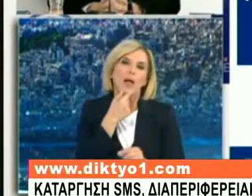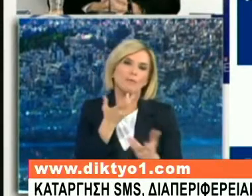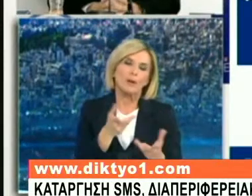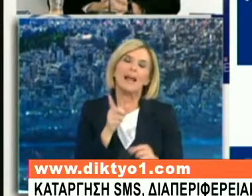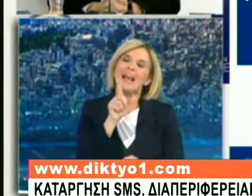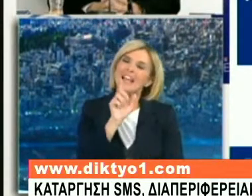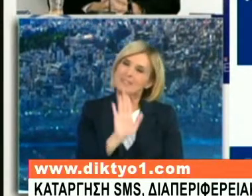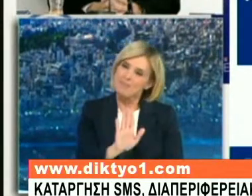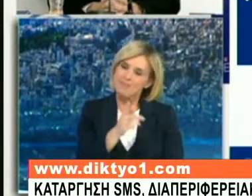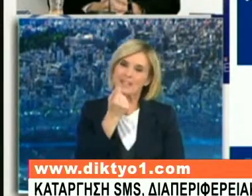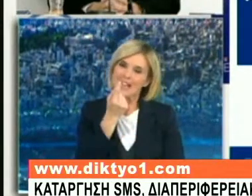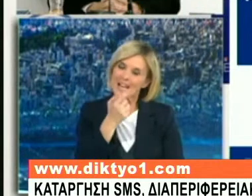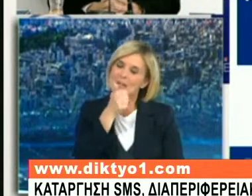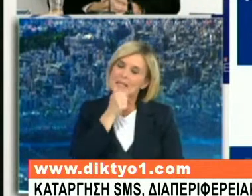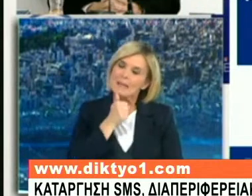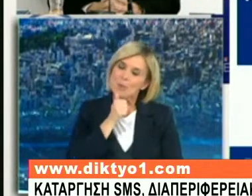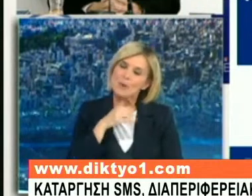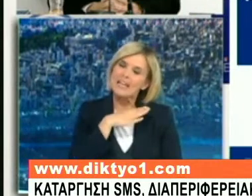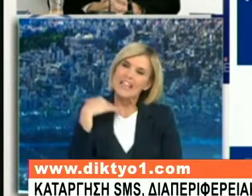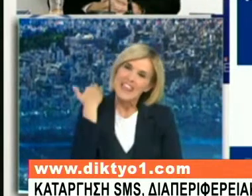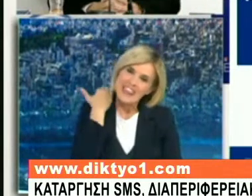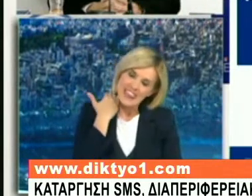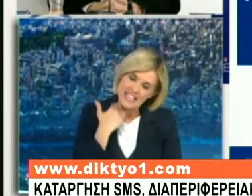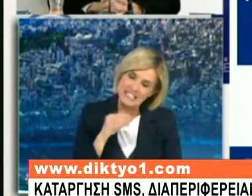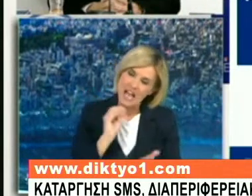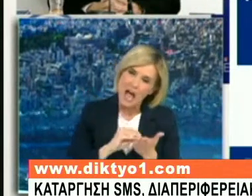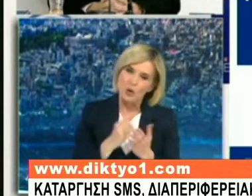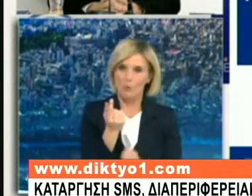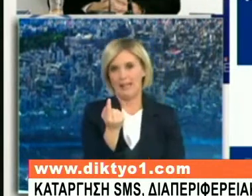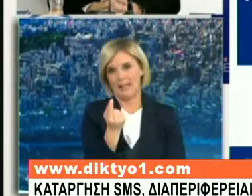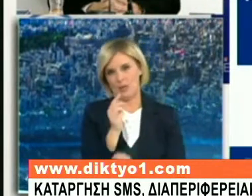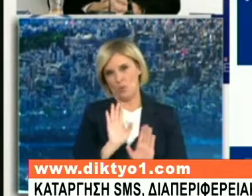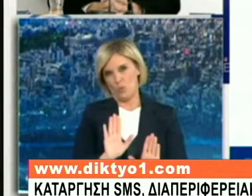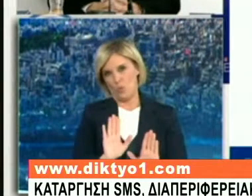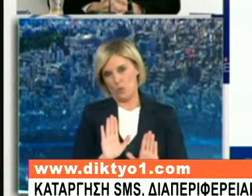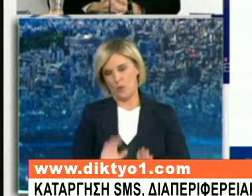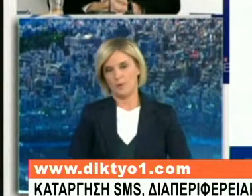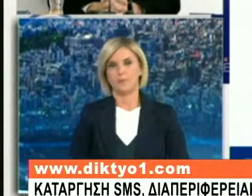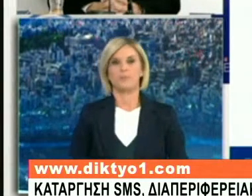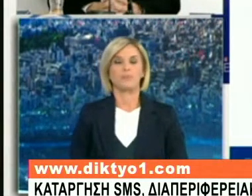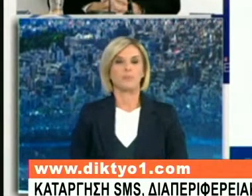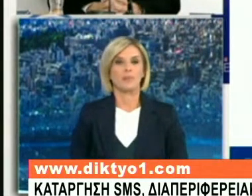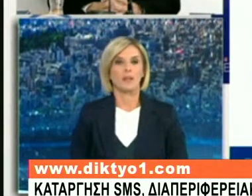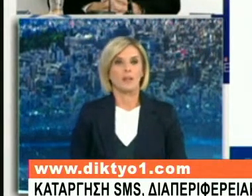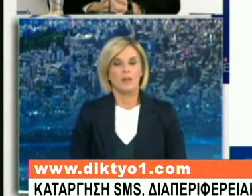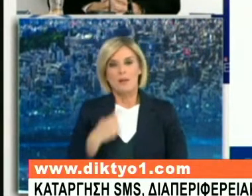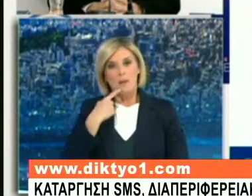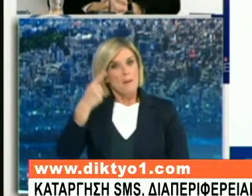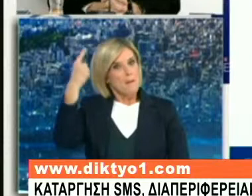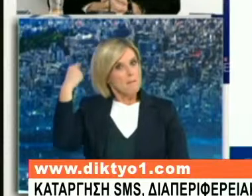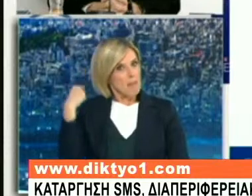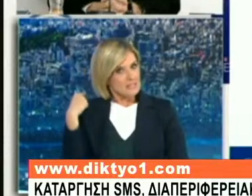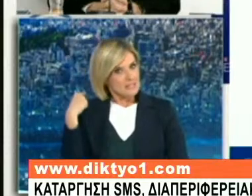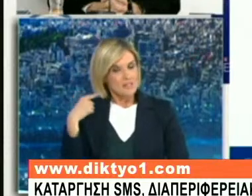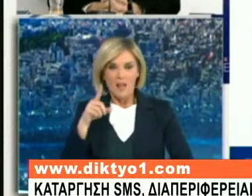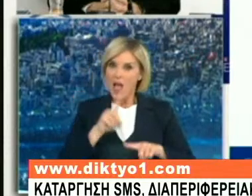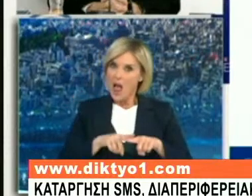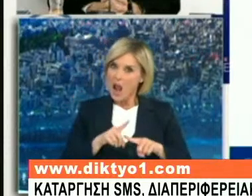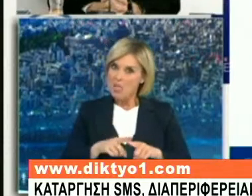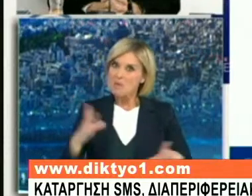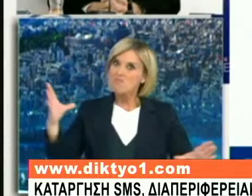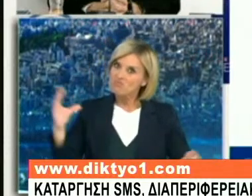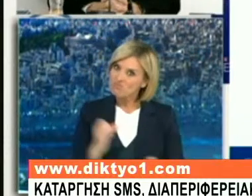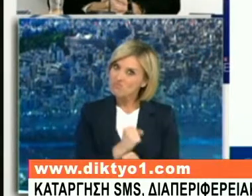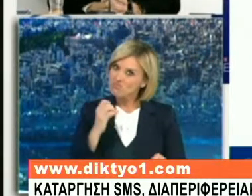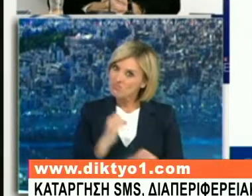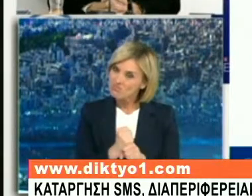που πρέπει να συνεχίσουμε να κάνουμε και αυτό το μήνα. Η Ελλάδα απέδειξε πέρυσι σε πολύ πιο αχαρτογράφητα νερά ότι μπορεί να λειτουργήσει